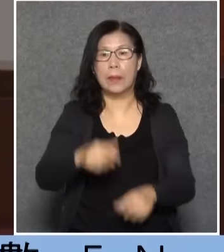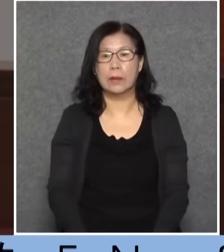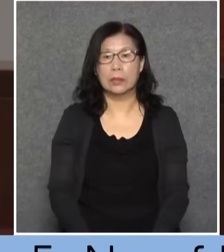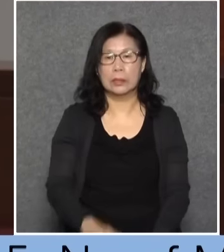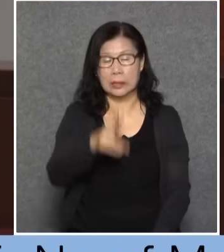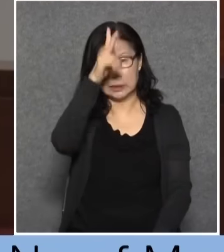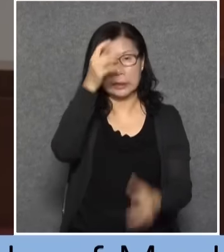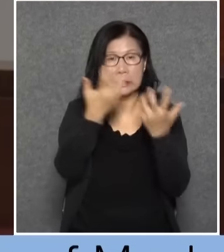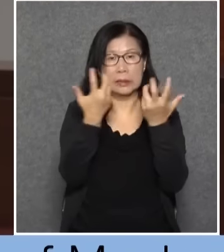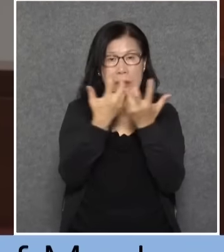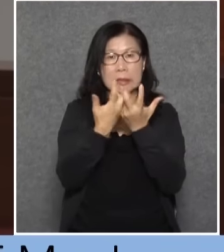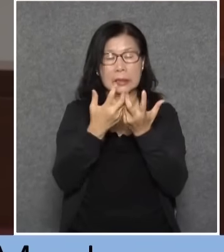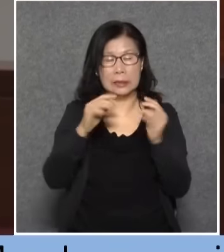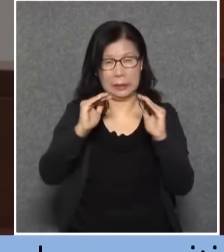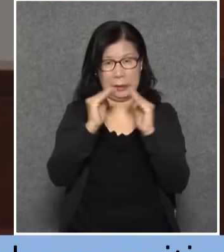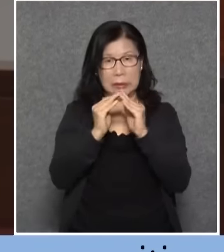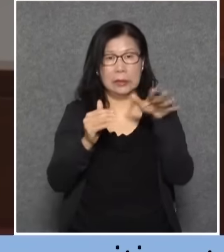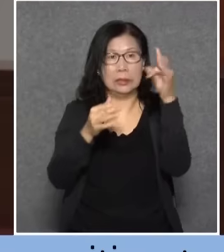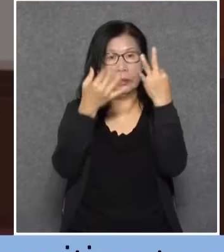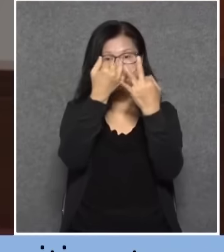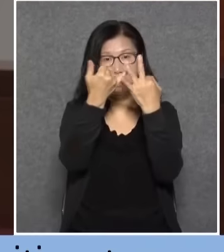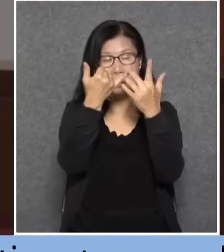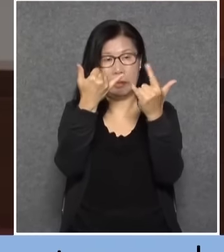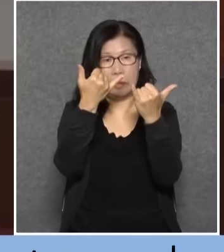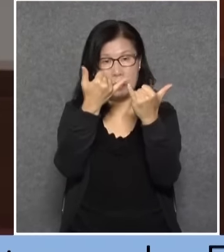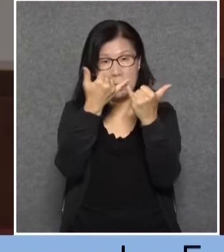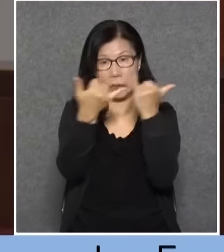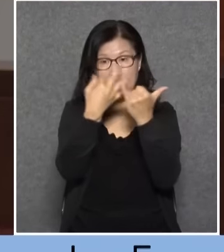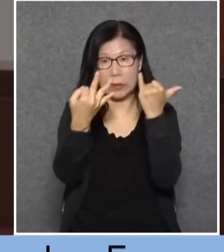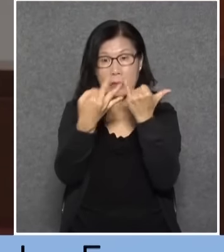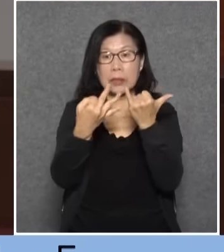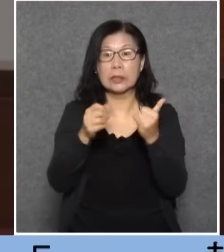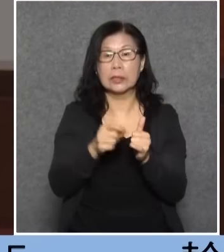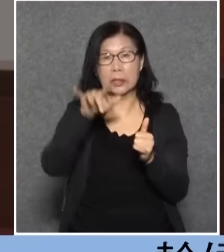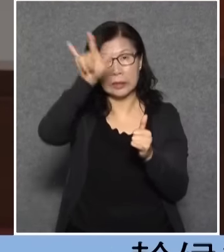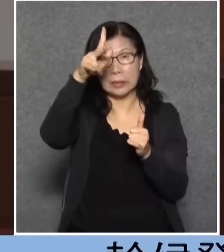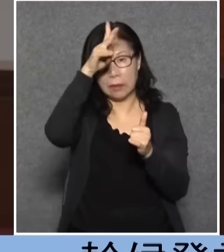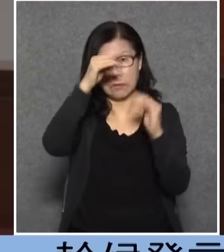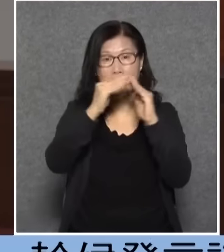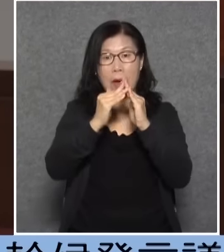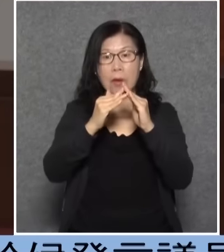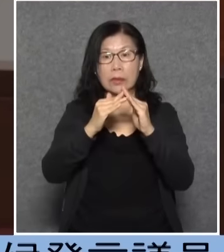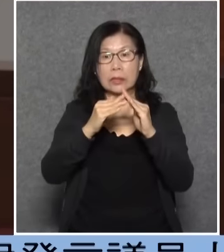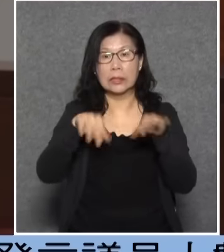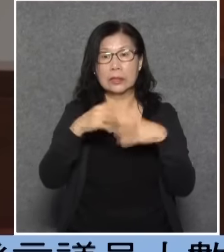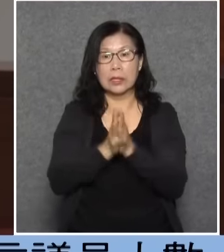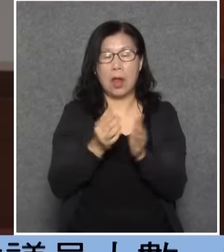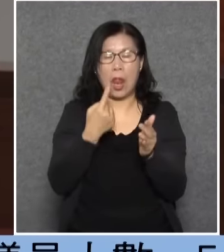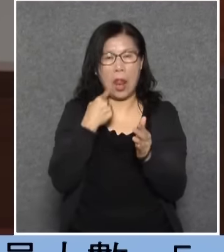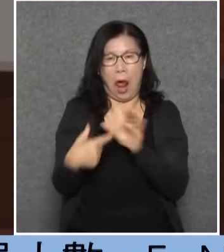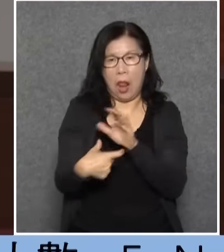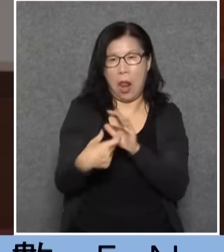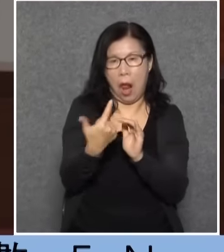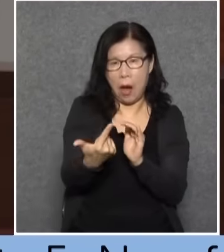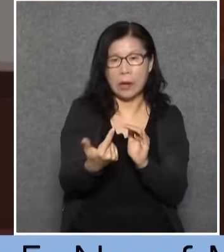署63號報告書有兩個章節是講民航處，一個是民航處總部的那種貪腐的行為，